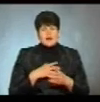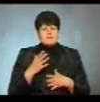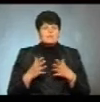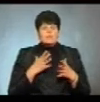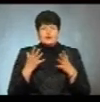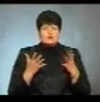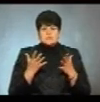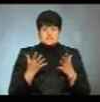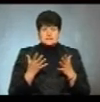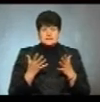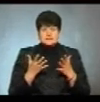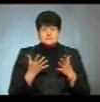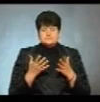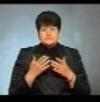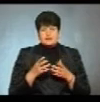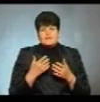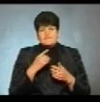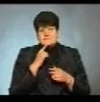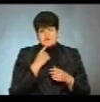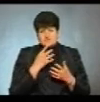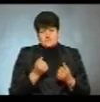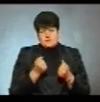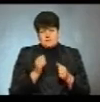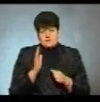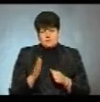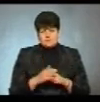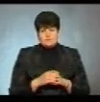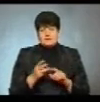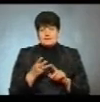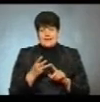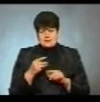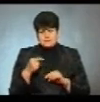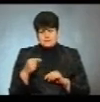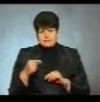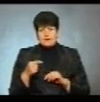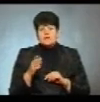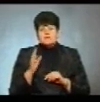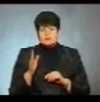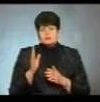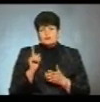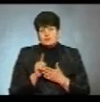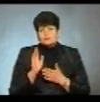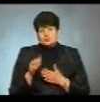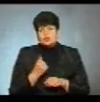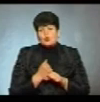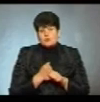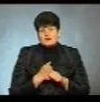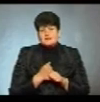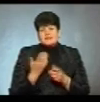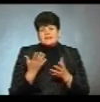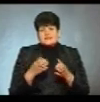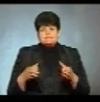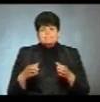довго, скажімо, важко її втримувати. Третє. Він змушений буде робити якісь політичні альянси